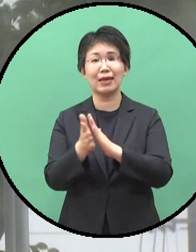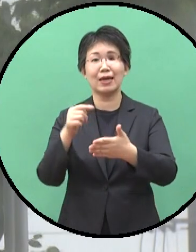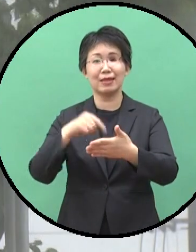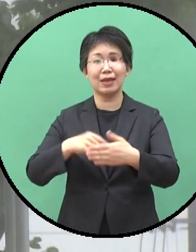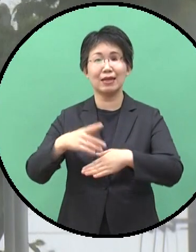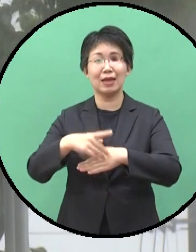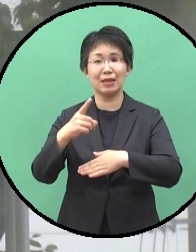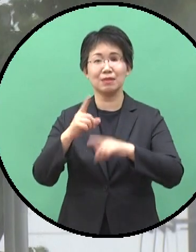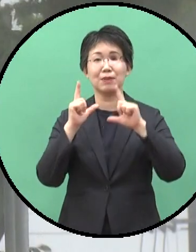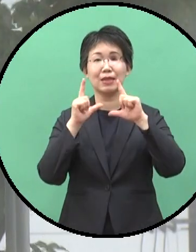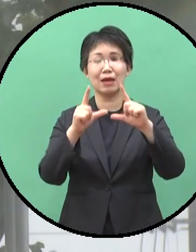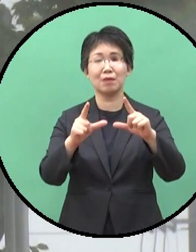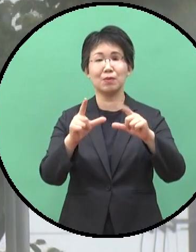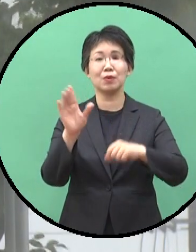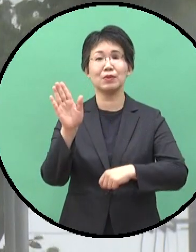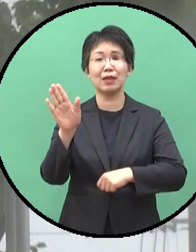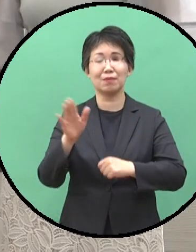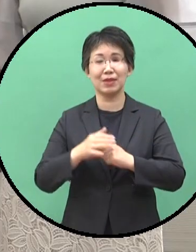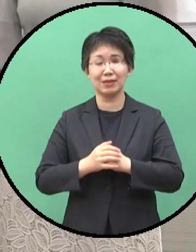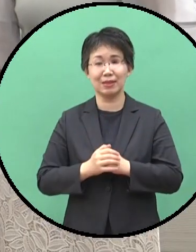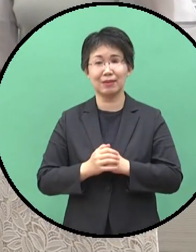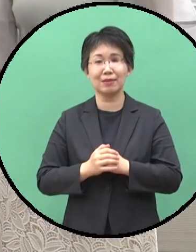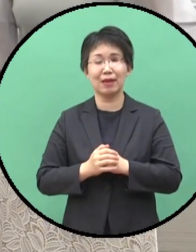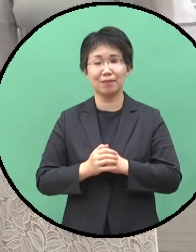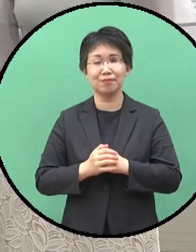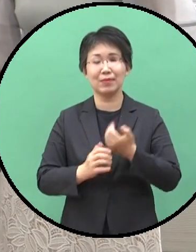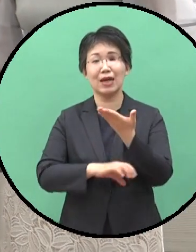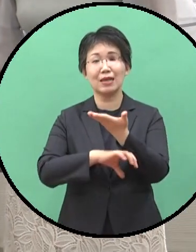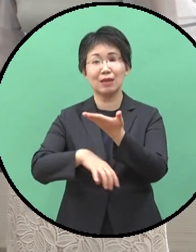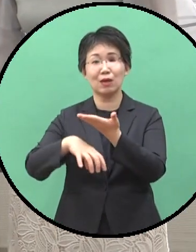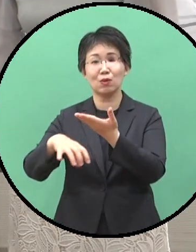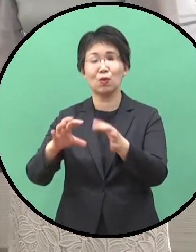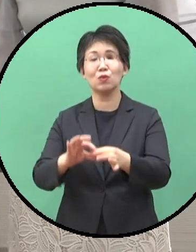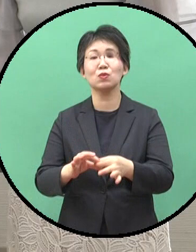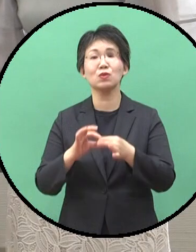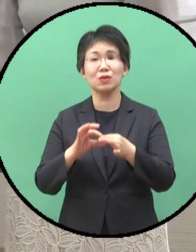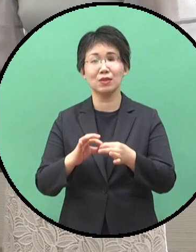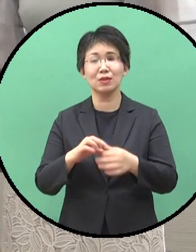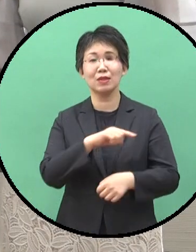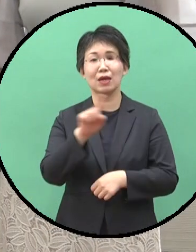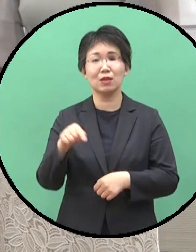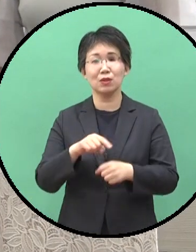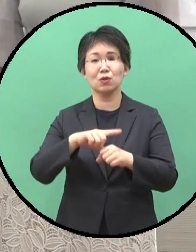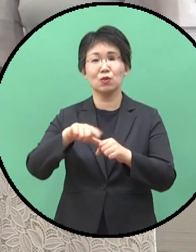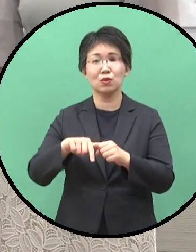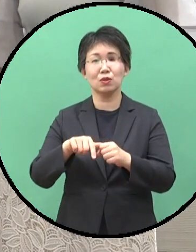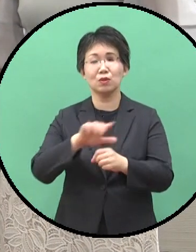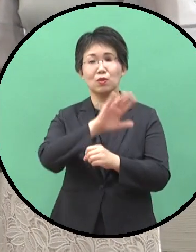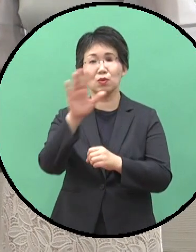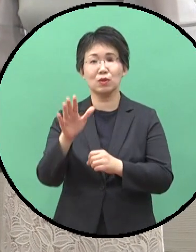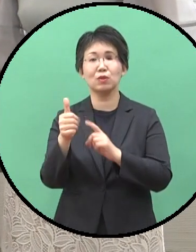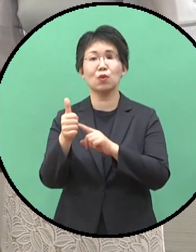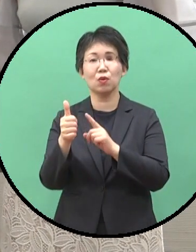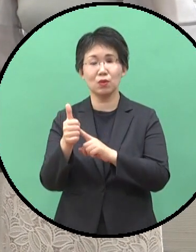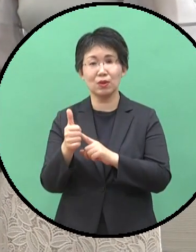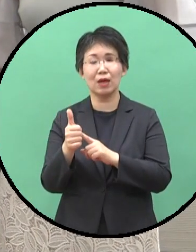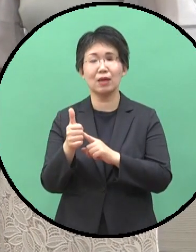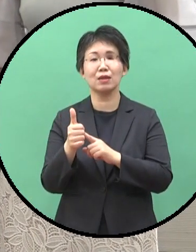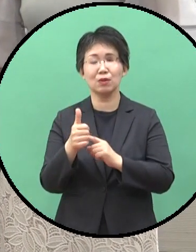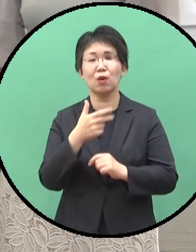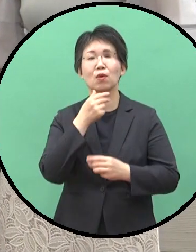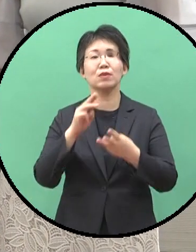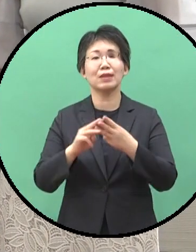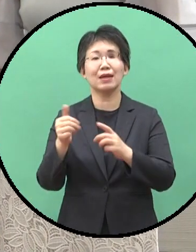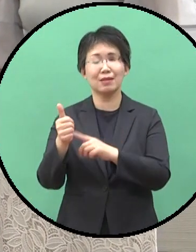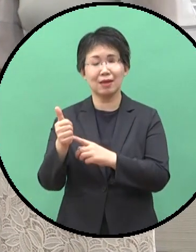初めて発表されました。 線状降水帯について津地方気象台の予報官福田さんに